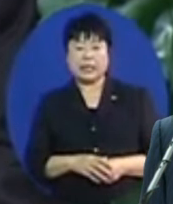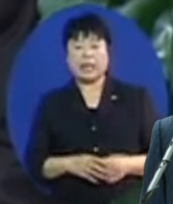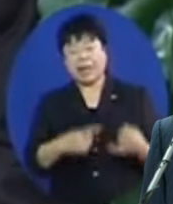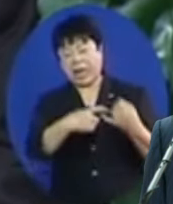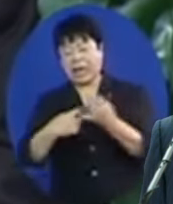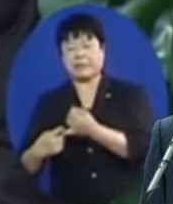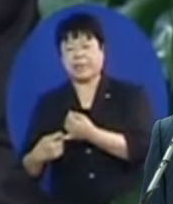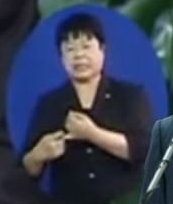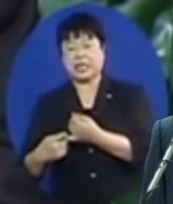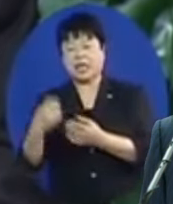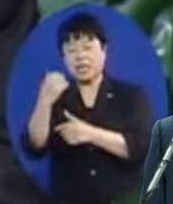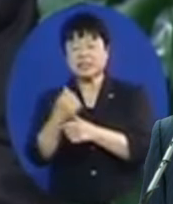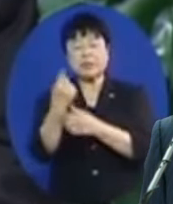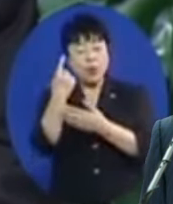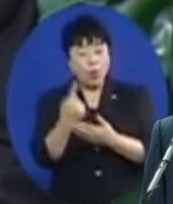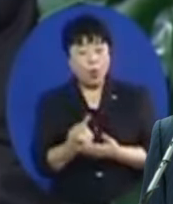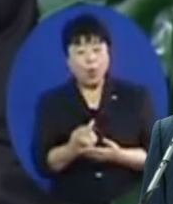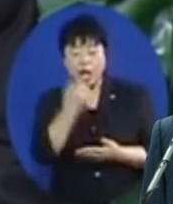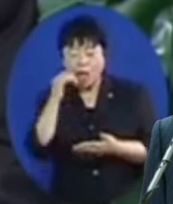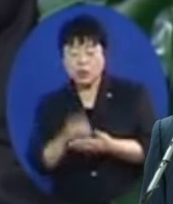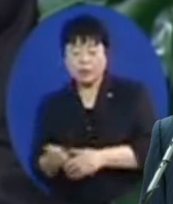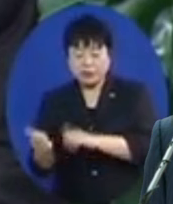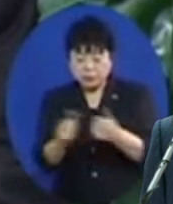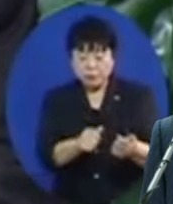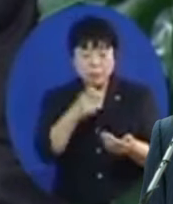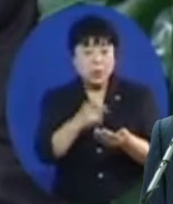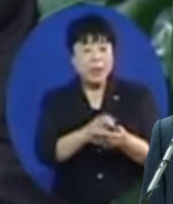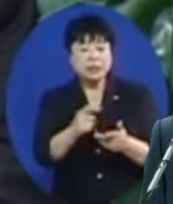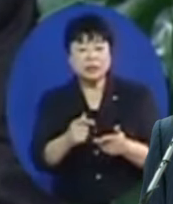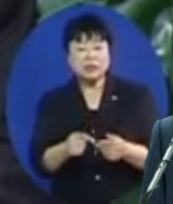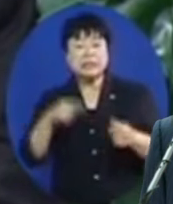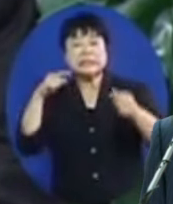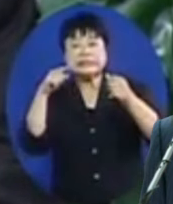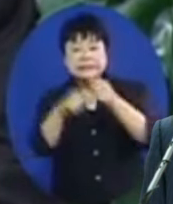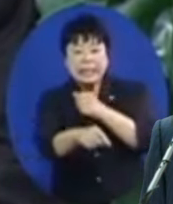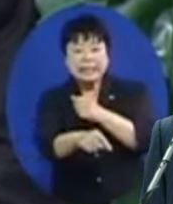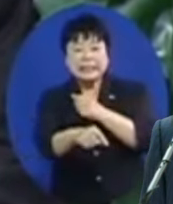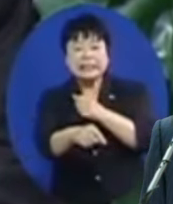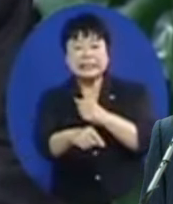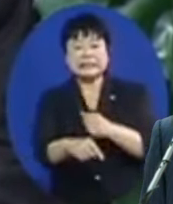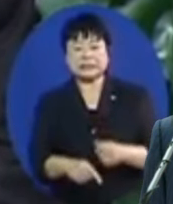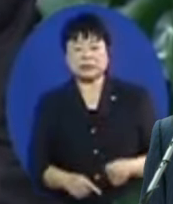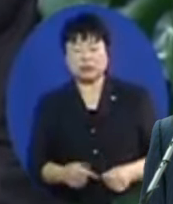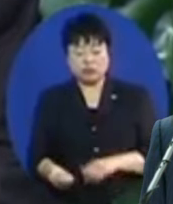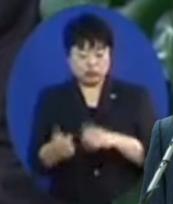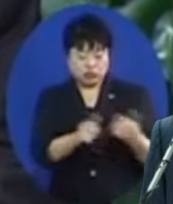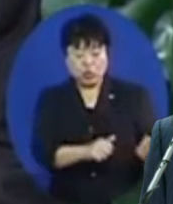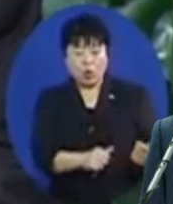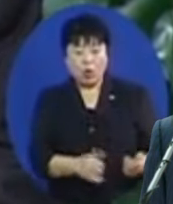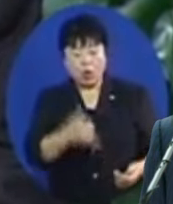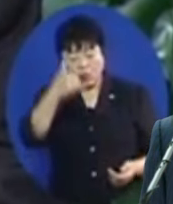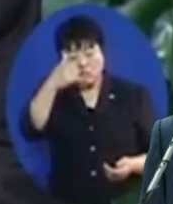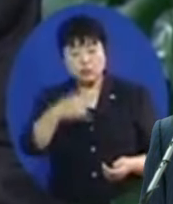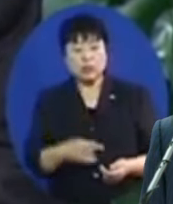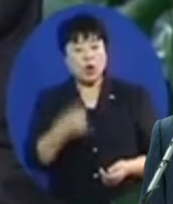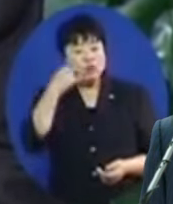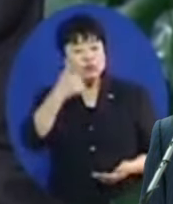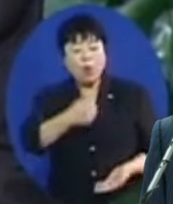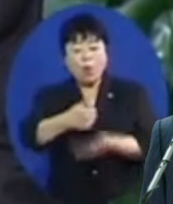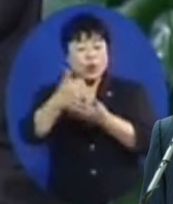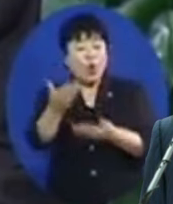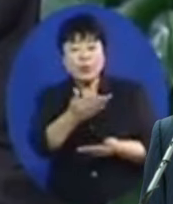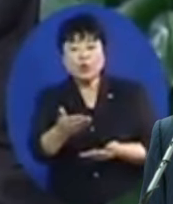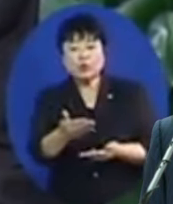간음하다가 잡혀서 돌에 맞아 죽는 법만 있는 것이 아니라 살인자도 돌에 맞아 죽고 부모를 공경하지 않은 자도 돌에 맞아